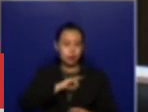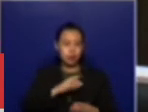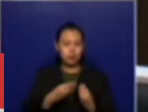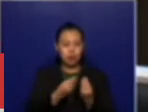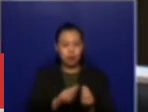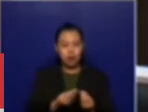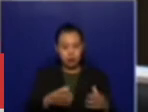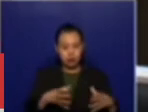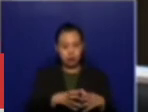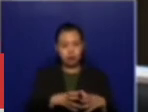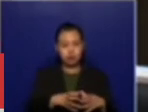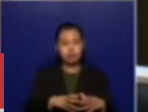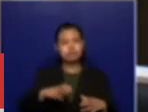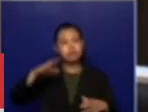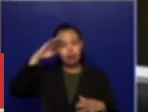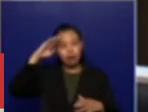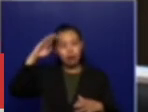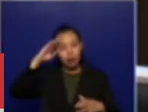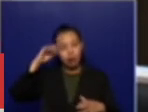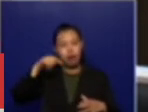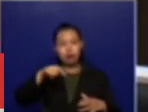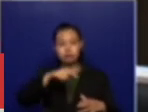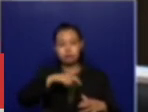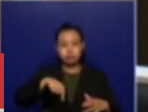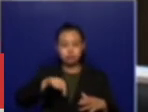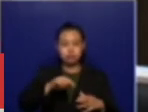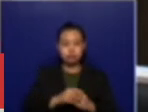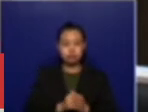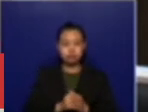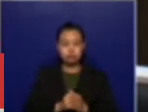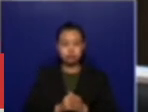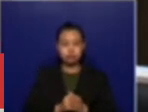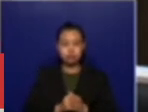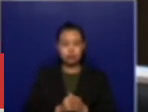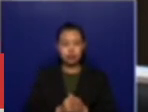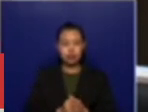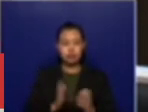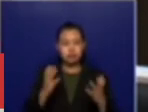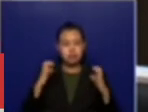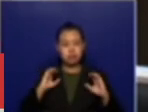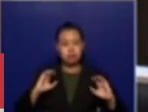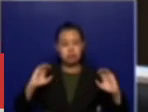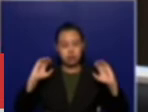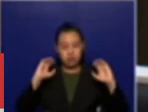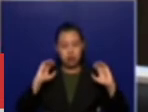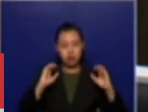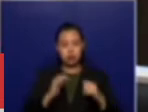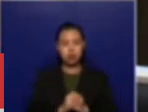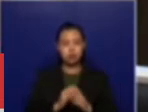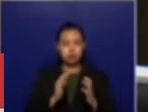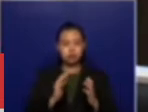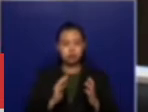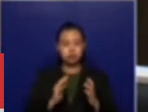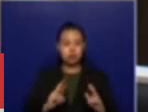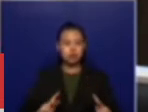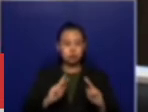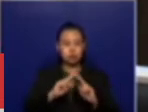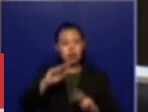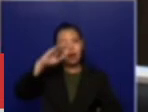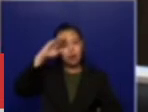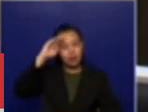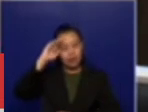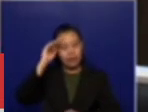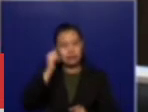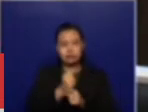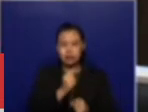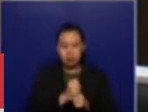ก็ส่งผลทำให้จำนวนข้าราชการกระทรวงกลาโหมเนี่ยมีจำนวนสูงมากขึ้นนะครับแล้วก็การทำงานก็ไปซ้ำซ้อนกับหน่ว